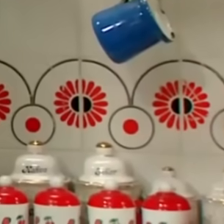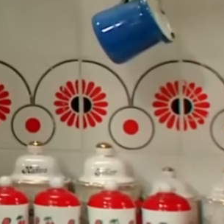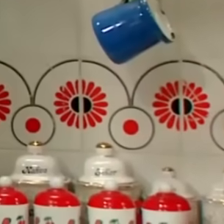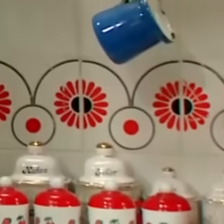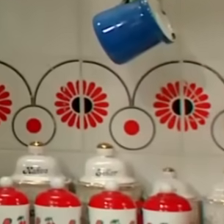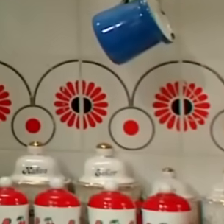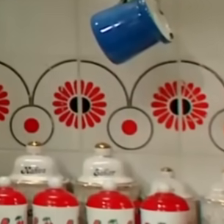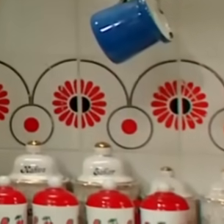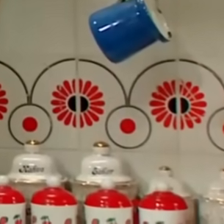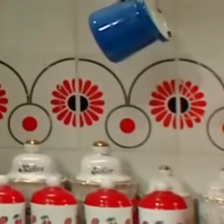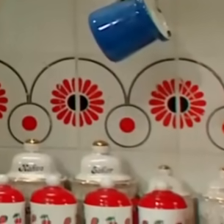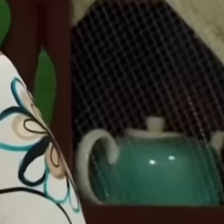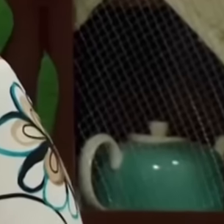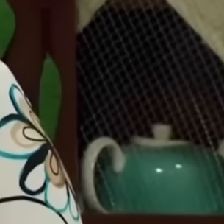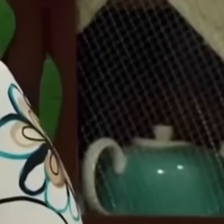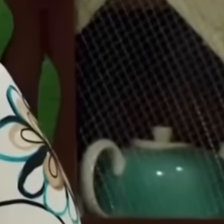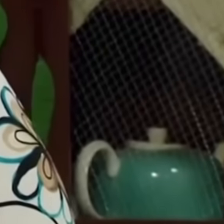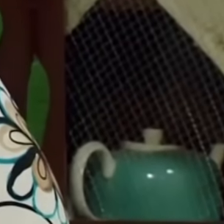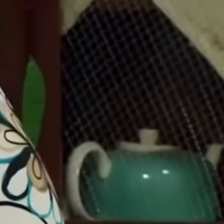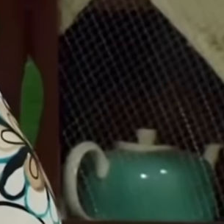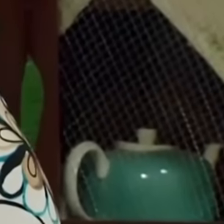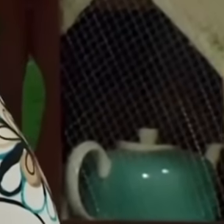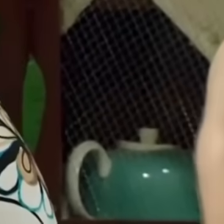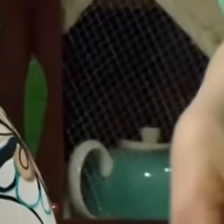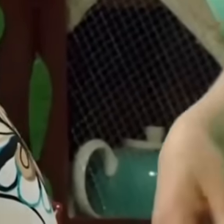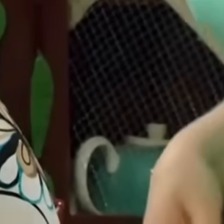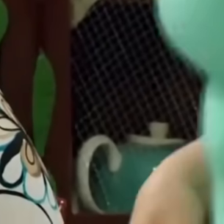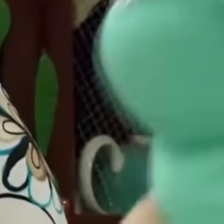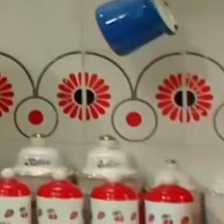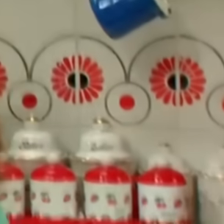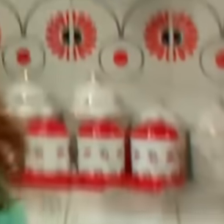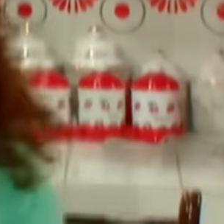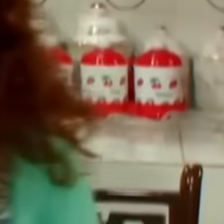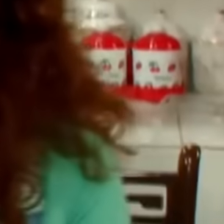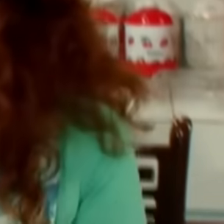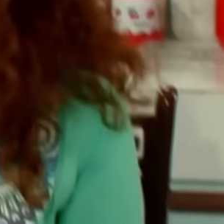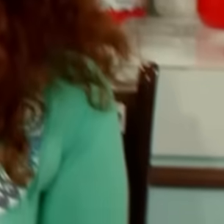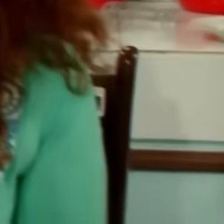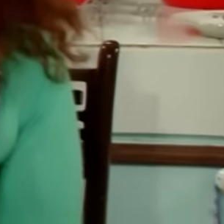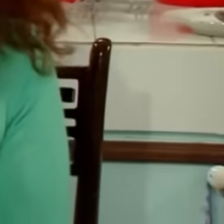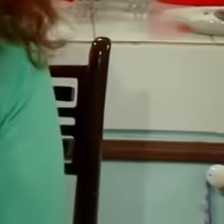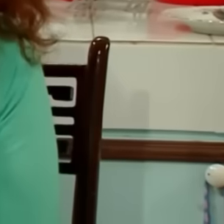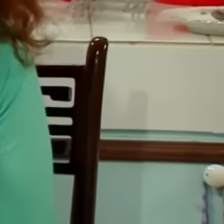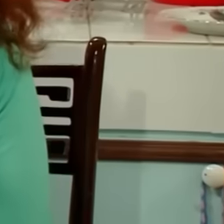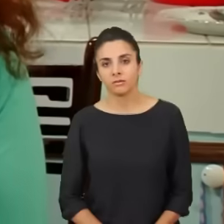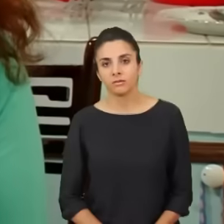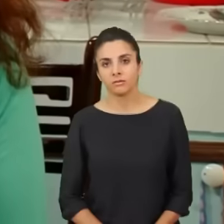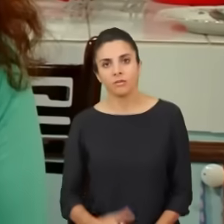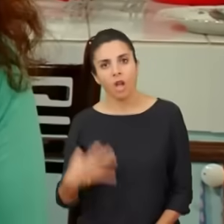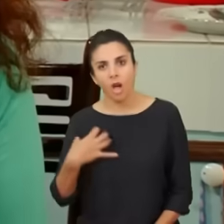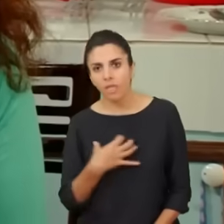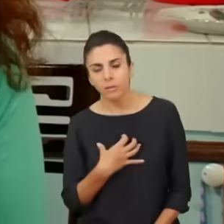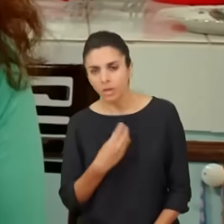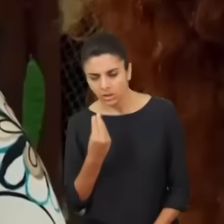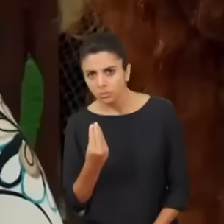gözyaşlarını fark etti. Merakla eğilip dikkatle bakarken Rukiye ile göz göze geldi. Masaya oturdu. Anneciğim iyi